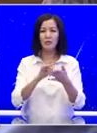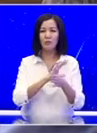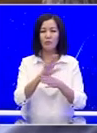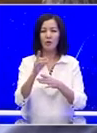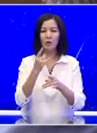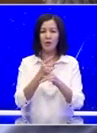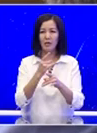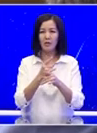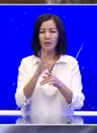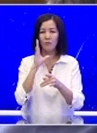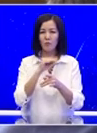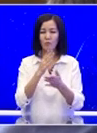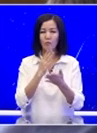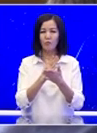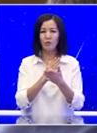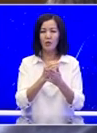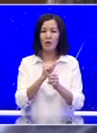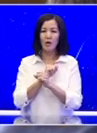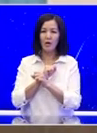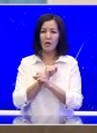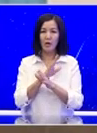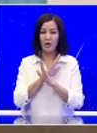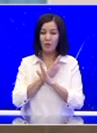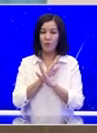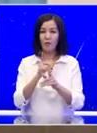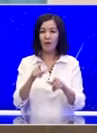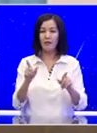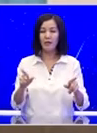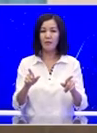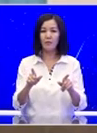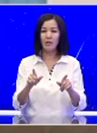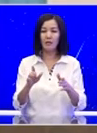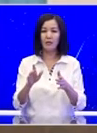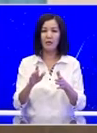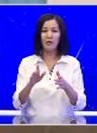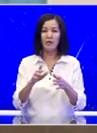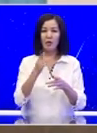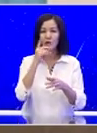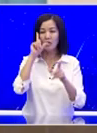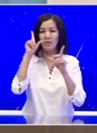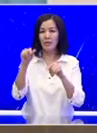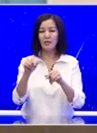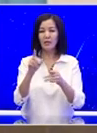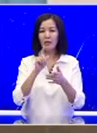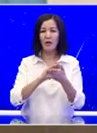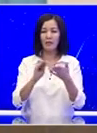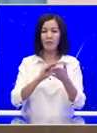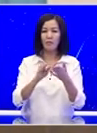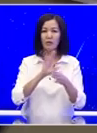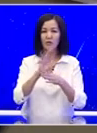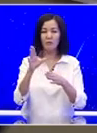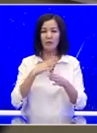алаяқтар болуы мүмкін. Тіпті қайтыс болып кеткен адамдардың атынан, немесе шетелге көшіп кеткен адамдардың атынан берген өтініштер де